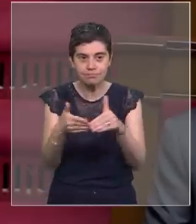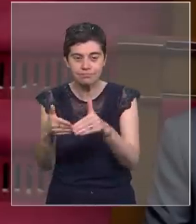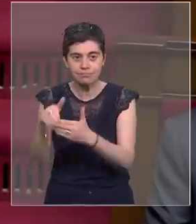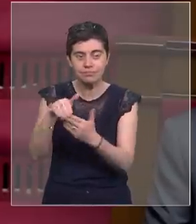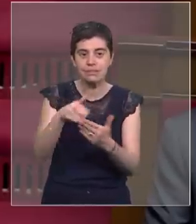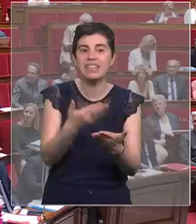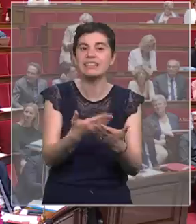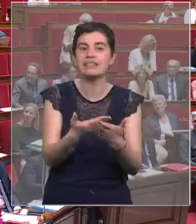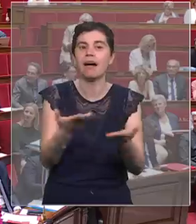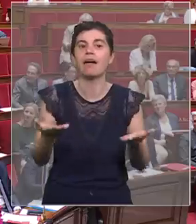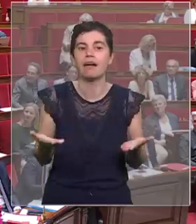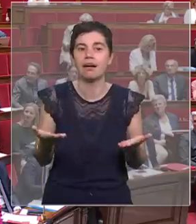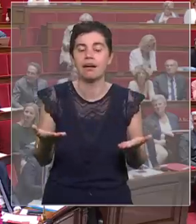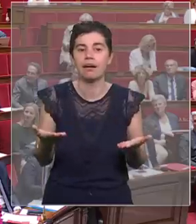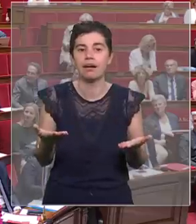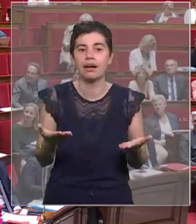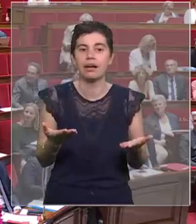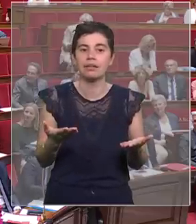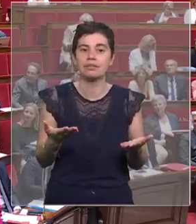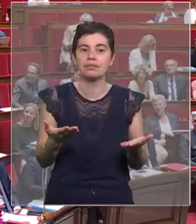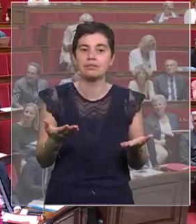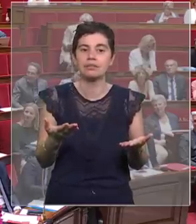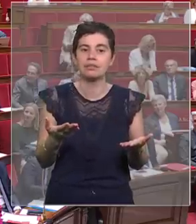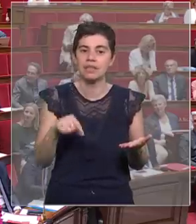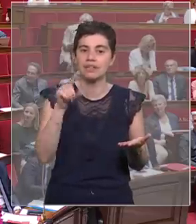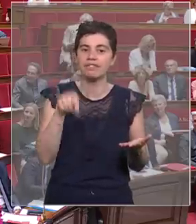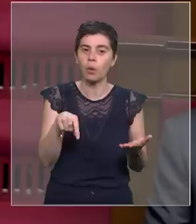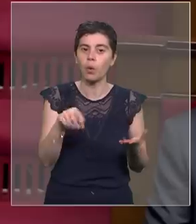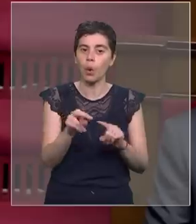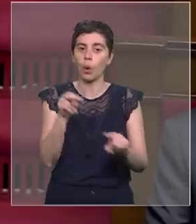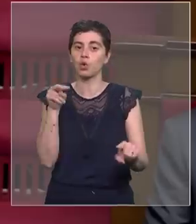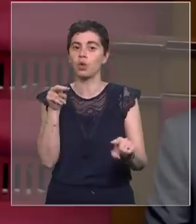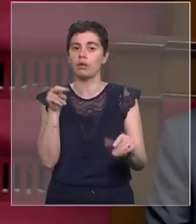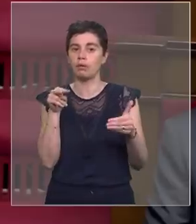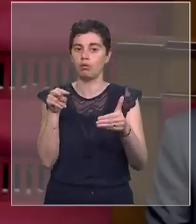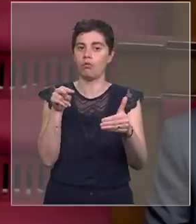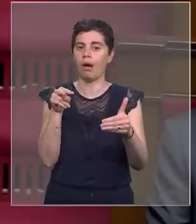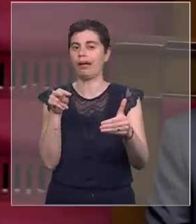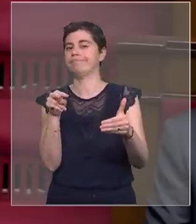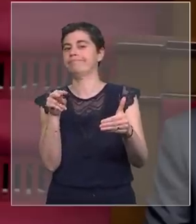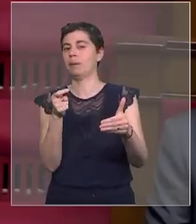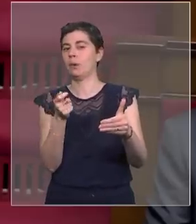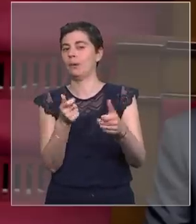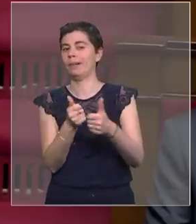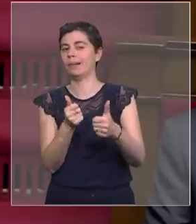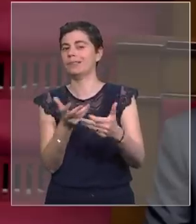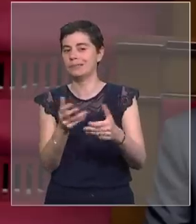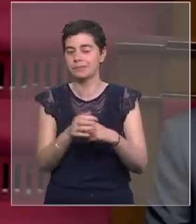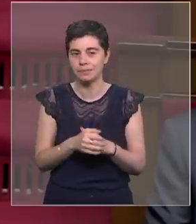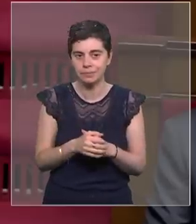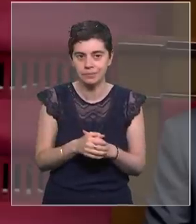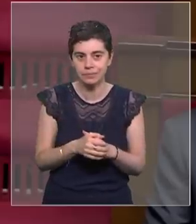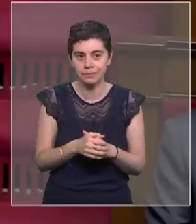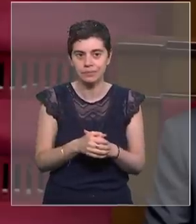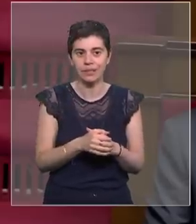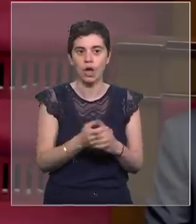l'encontre du recul nécessaire. Et je voulais juste partager avec vous, pour finir, la traduction